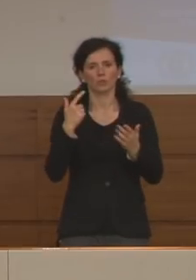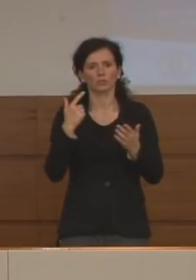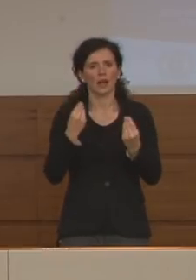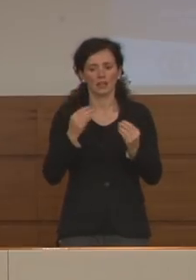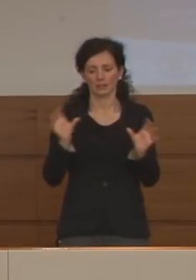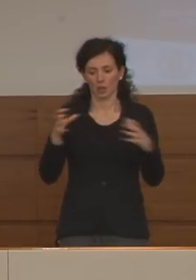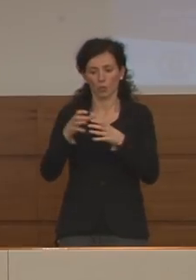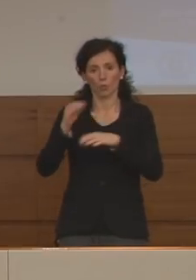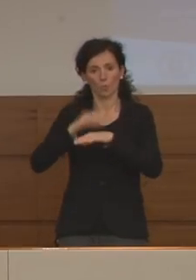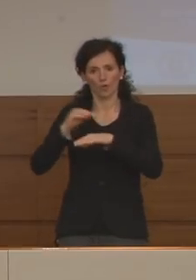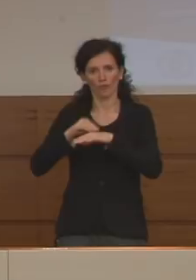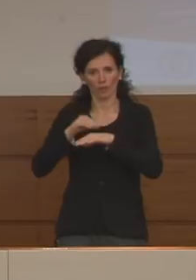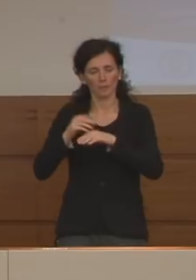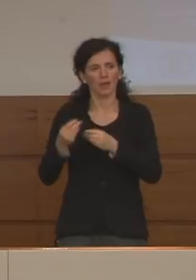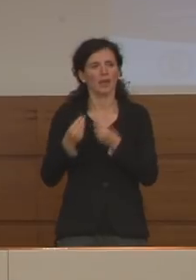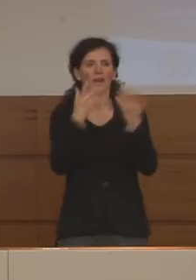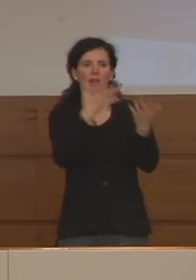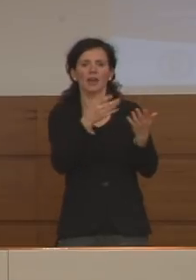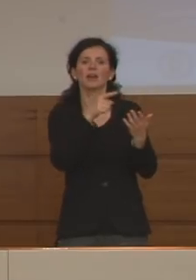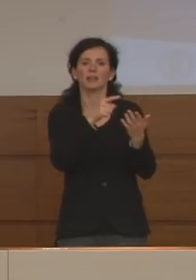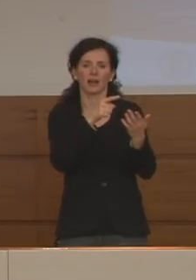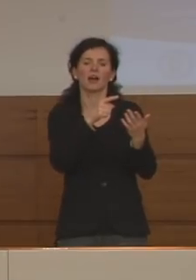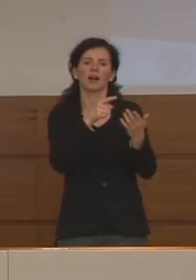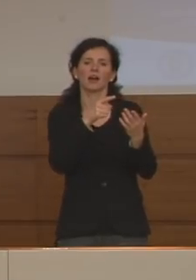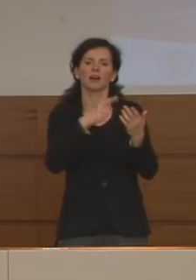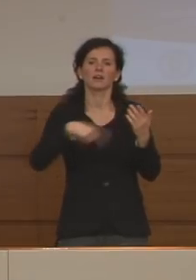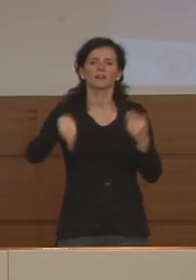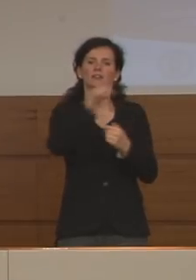minore fabbisogno assistenziale